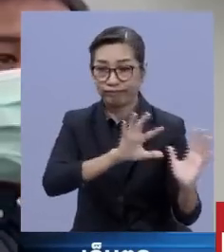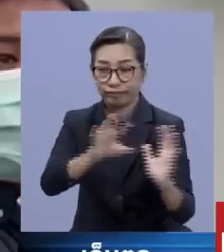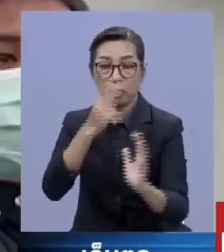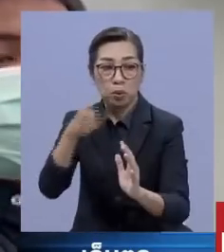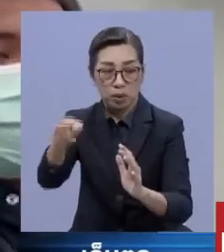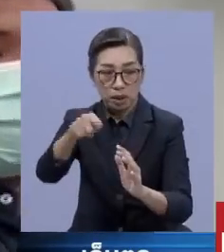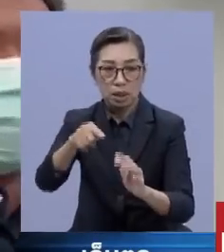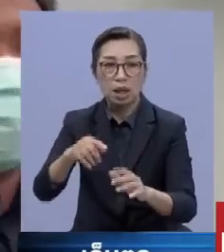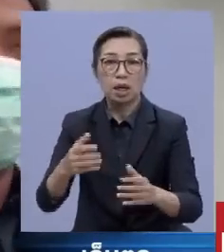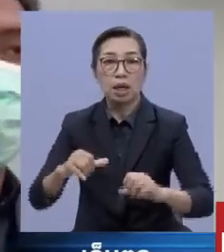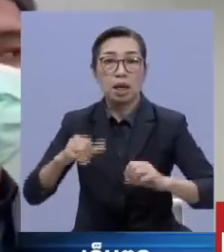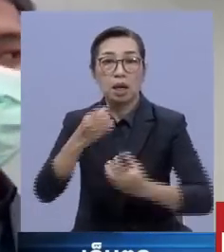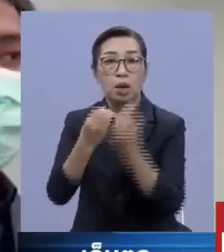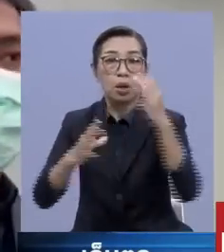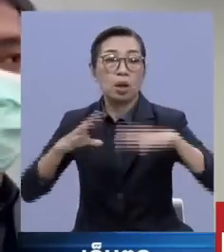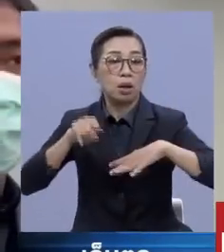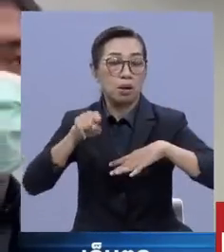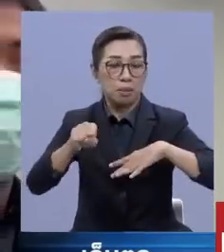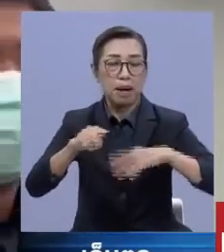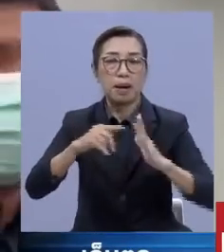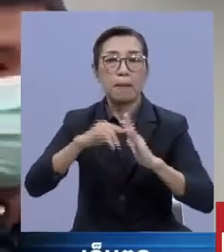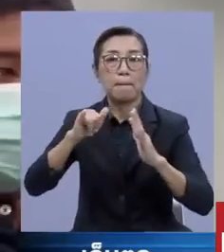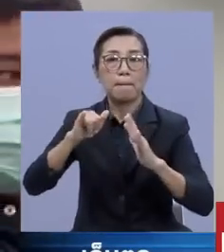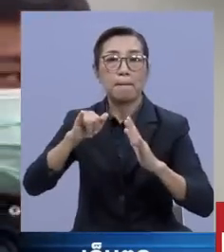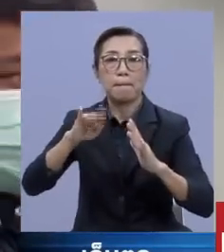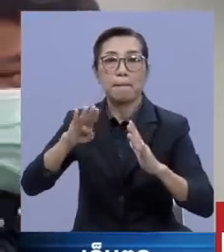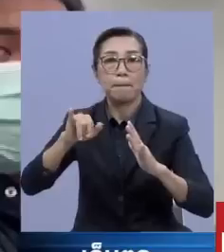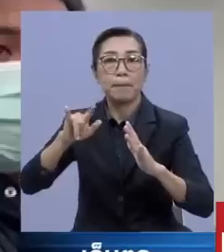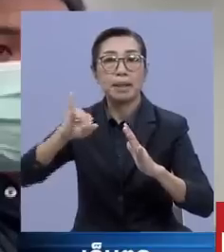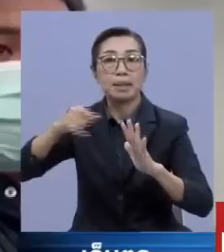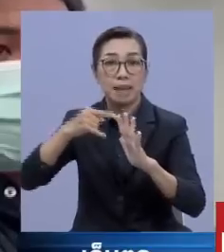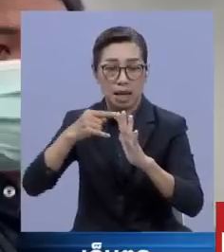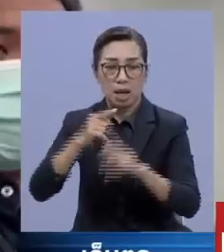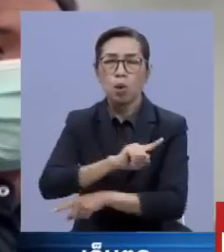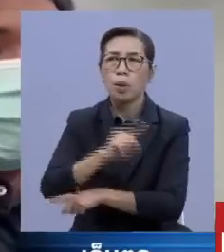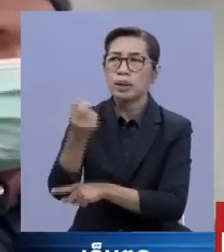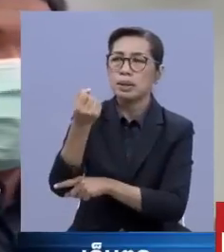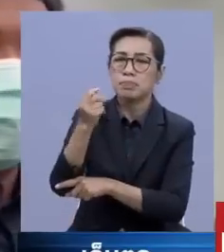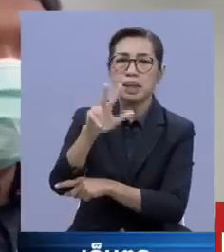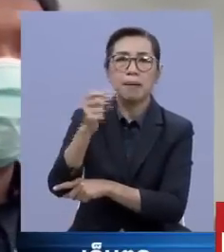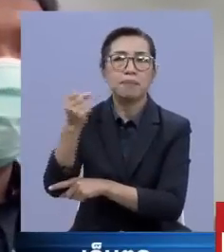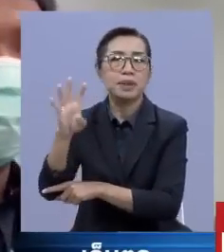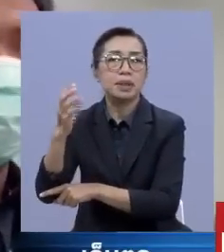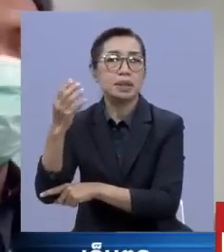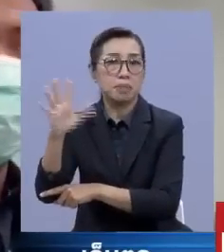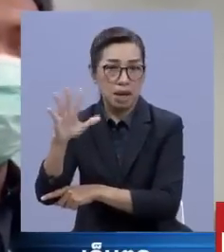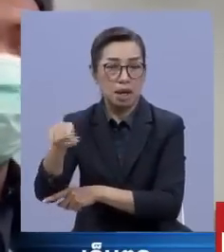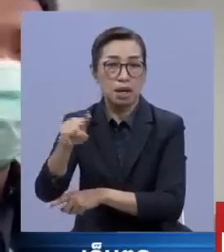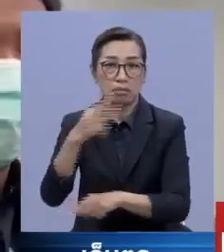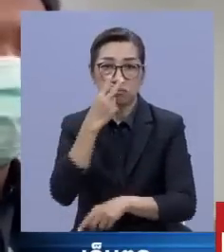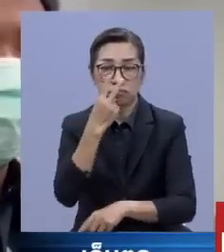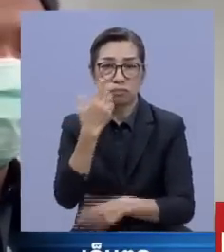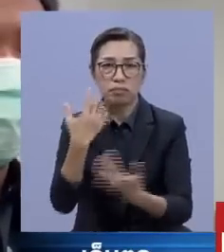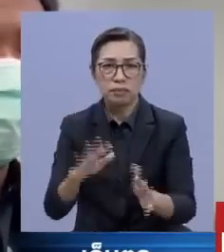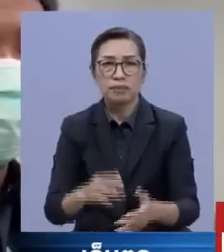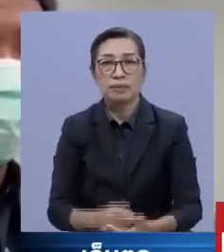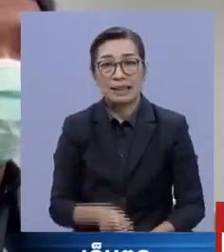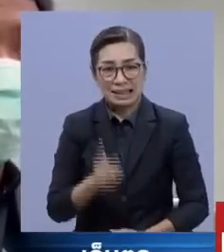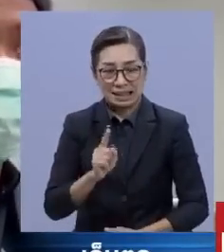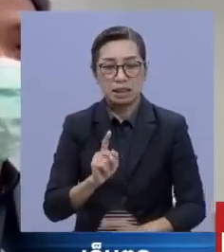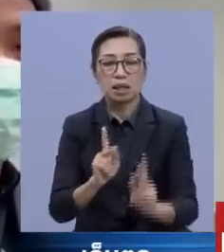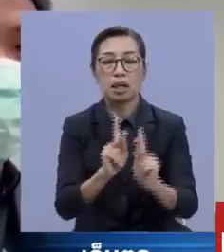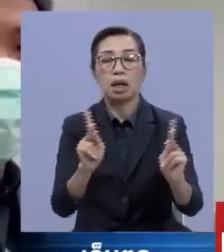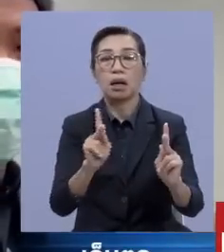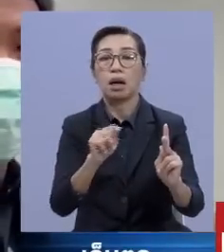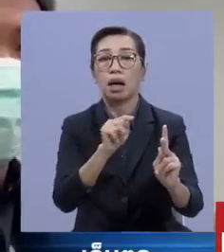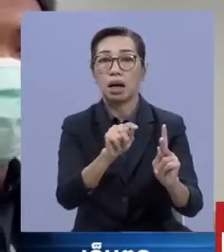เบญจกิติวันที่ไหน13-14-15นะครับก็ดีครับผมว่าก็เพราะว่าก็ตามระบบทางไกลไงเพราะยิ่งแล้วสภาก็เป็นตัวแทนของ